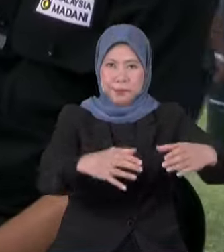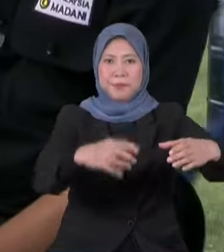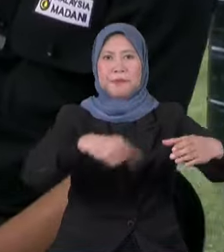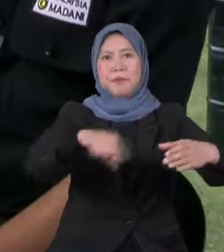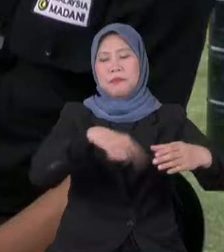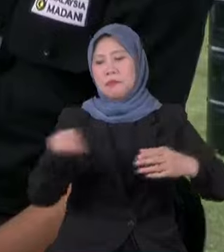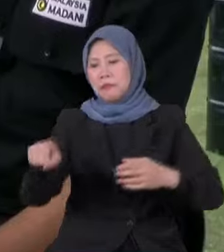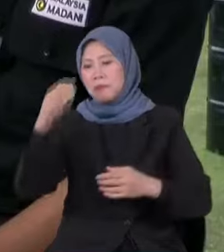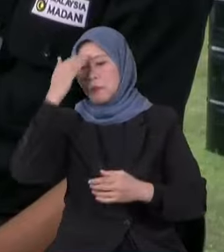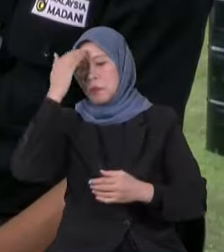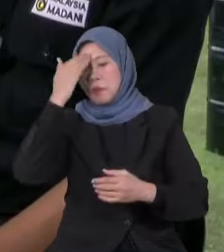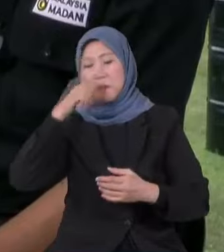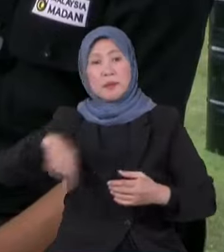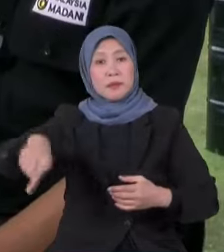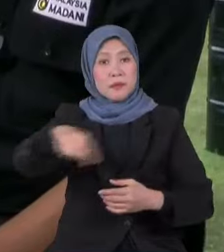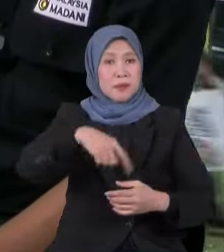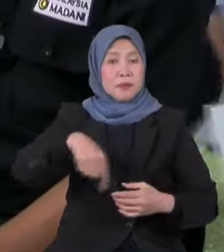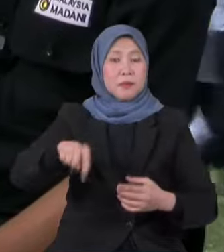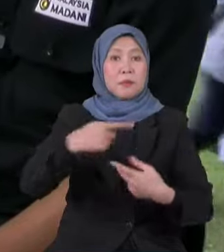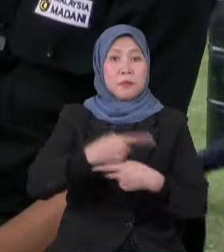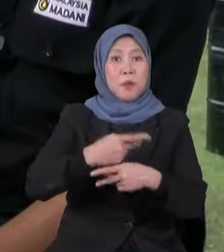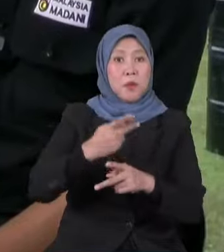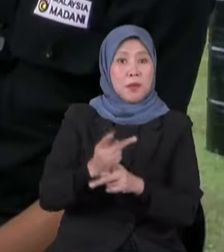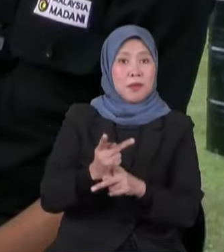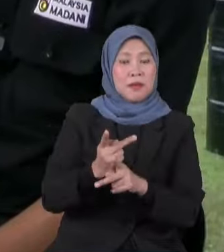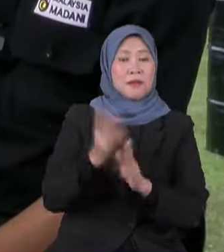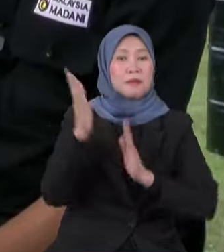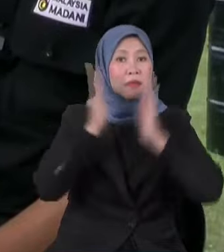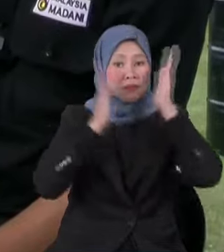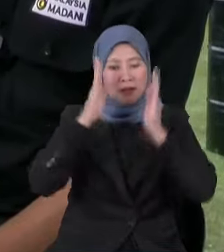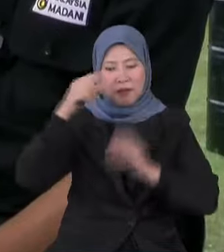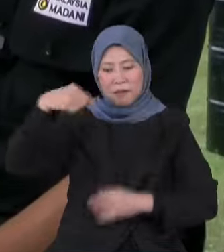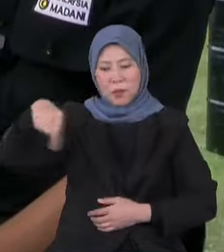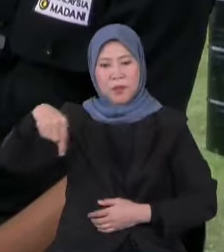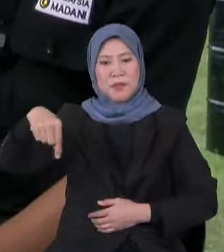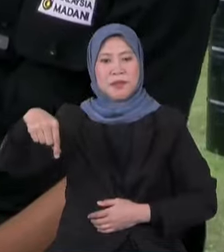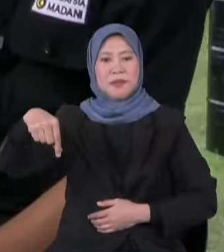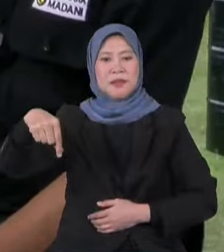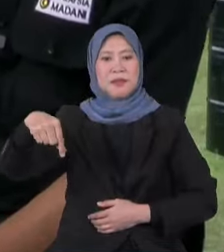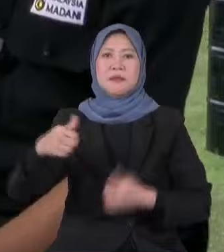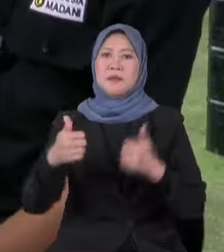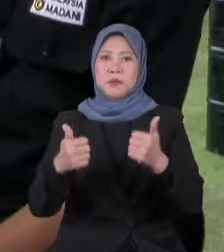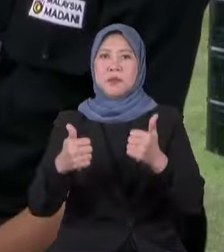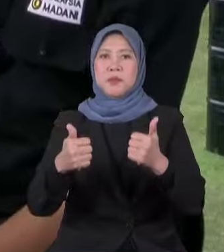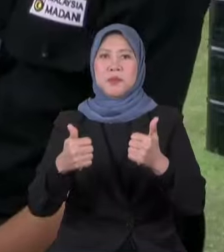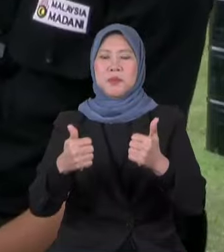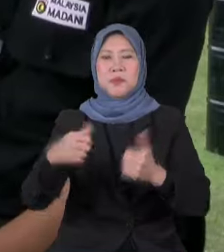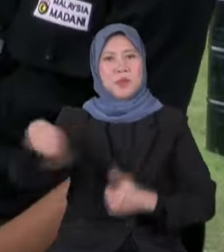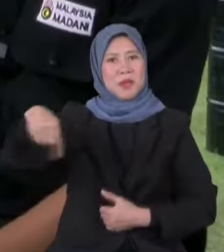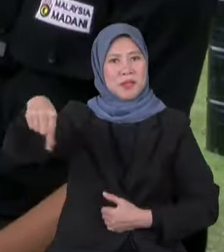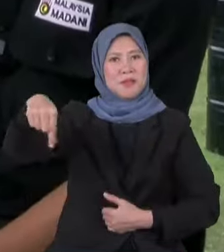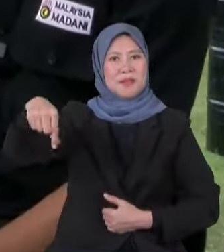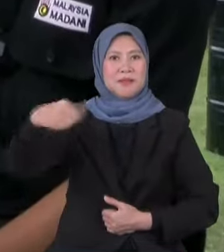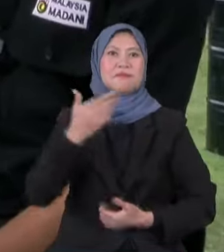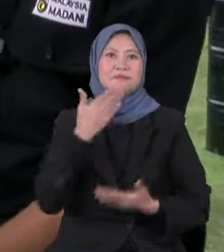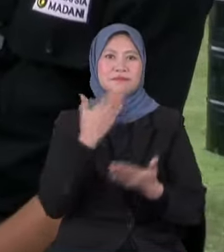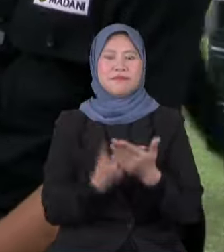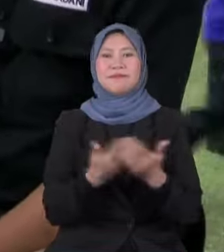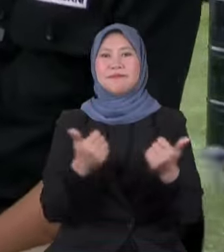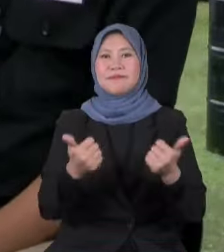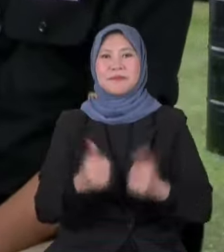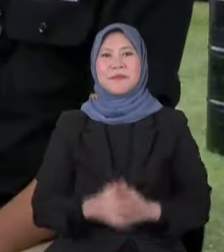ramai orang tahu bahawa sebenarnya produk Malaysia kualitinya setinggi. Sangat tinggi. Berkualiti, itu yang kita mahu capai